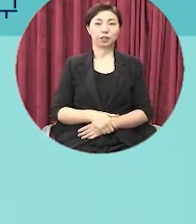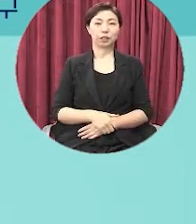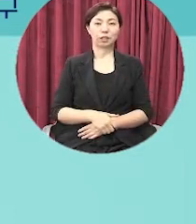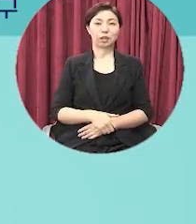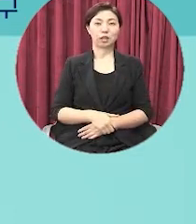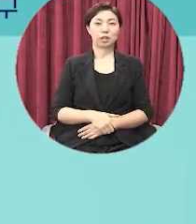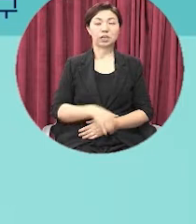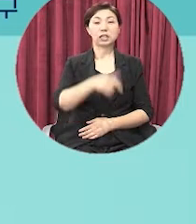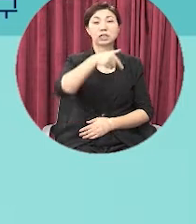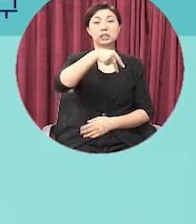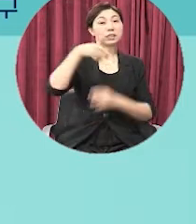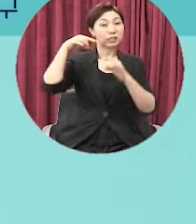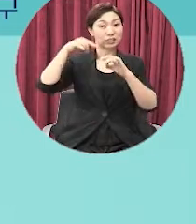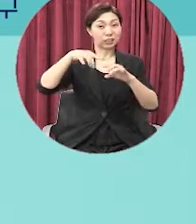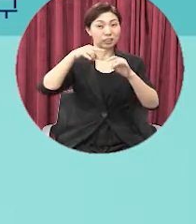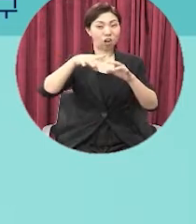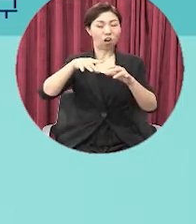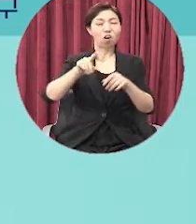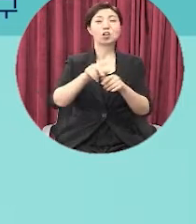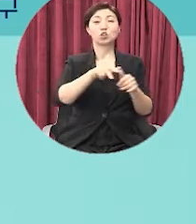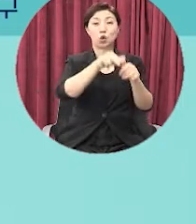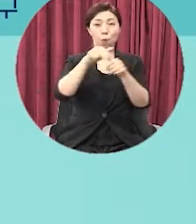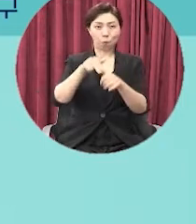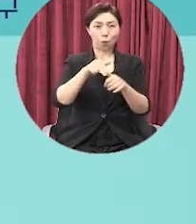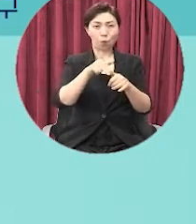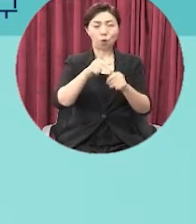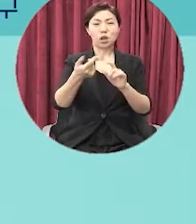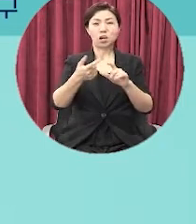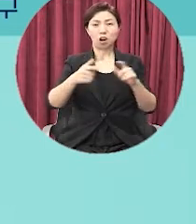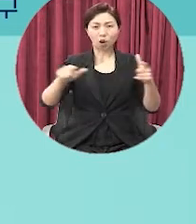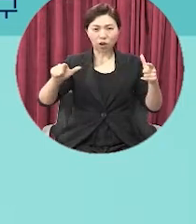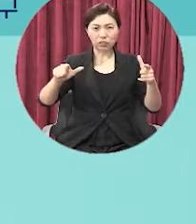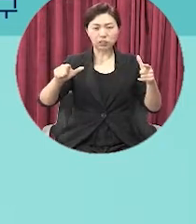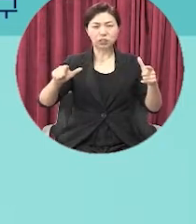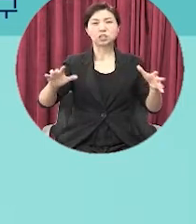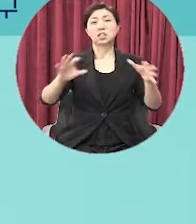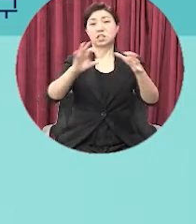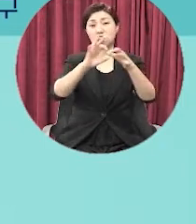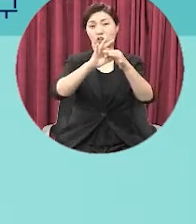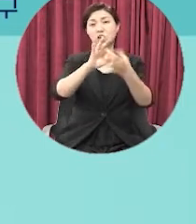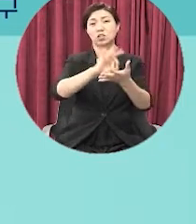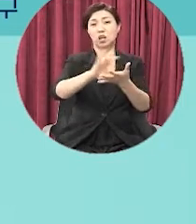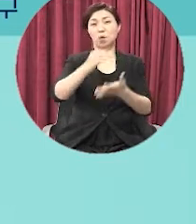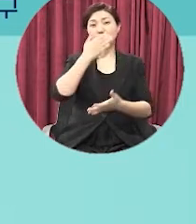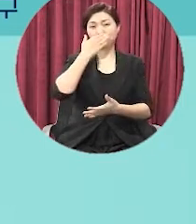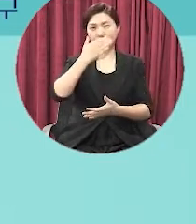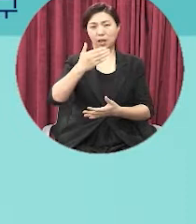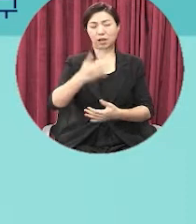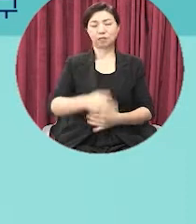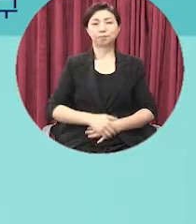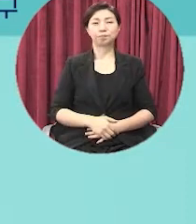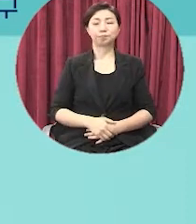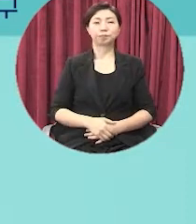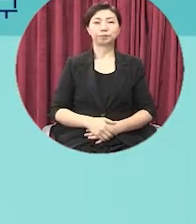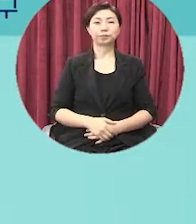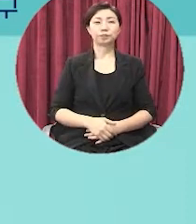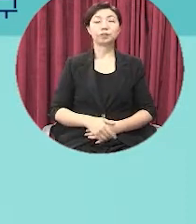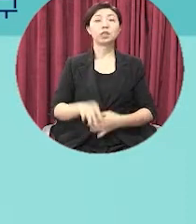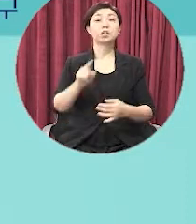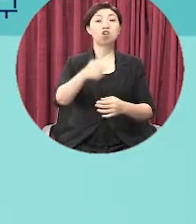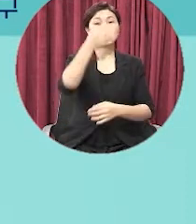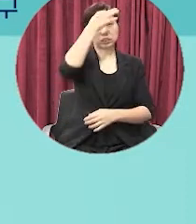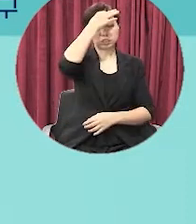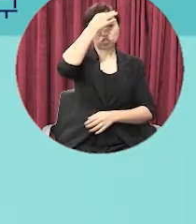거기서 추출한 임상 대 과 또는 교차 의 스타킹을 빛을 닿지 다룰 수 있어야 되는가 이런 내용이 되겠구요 그것을 통해서